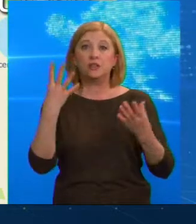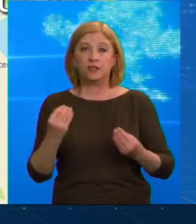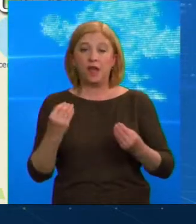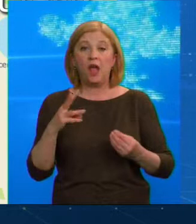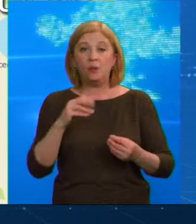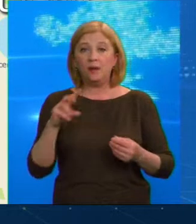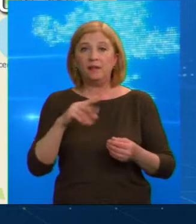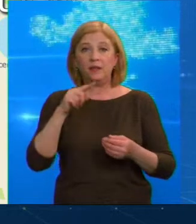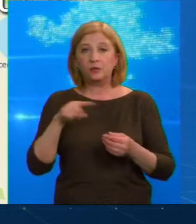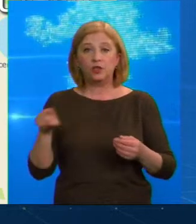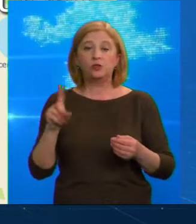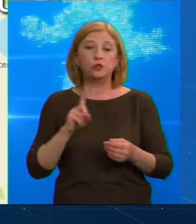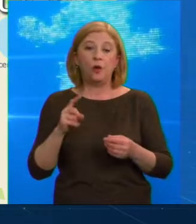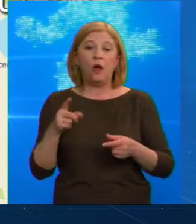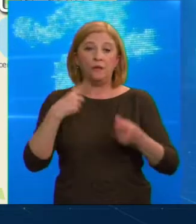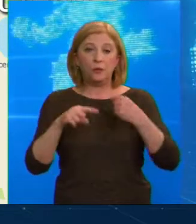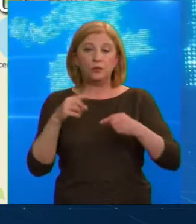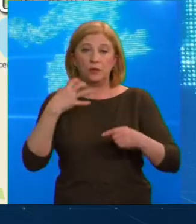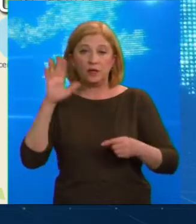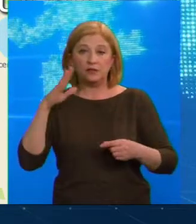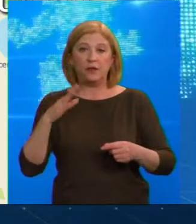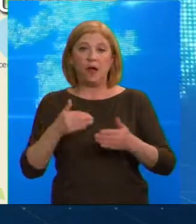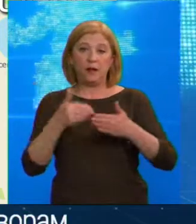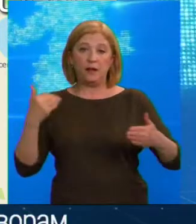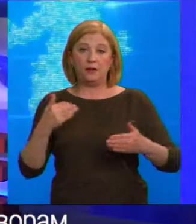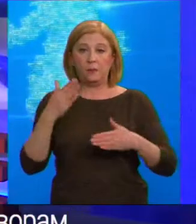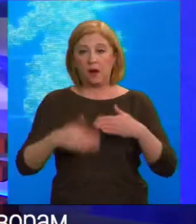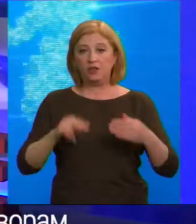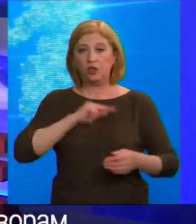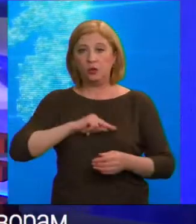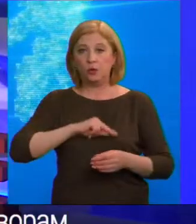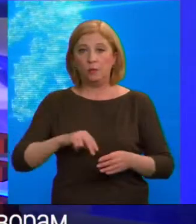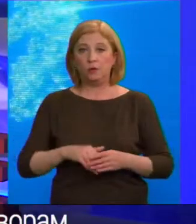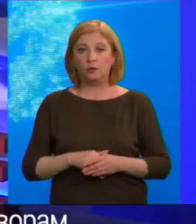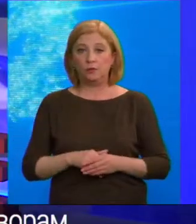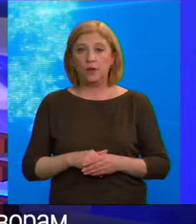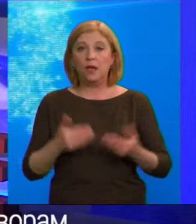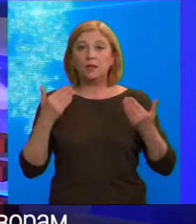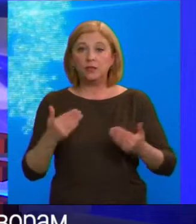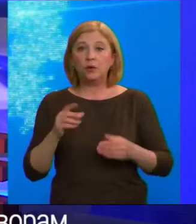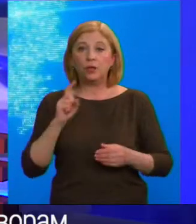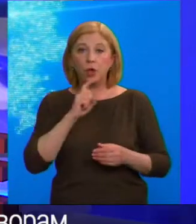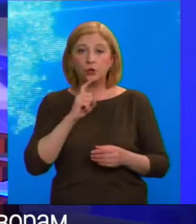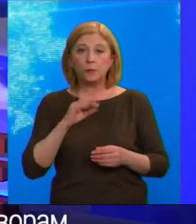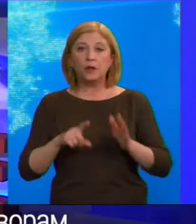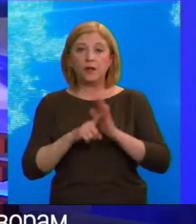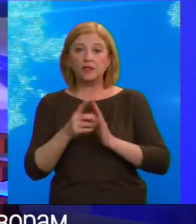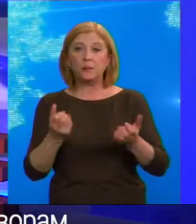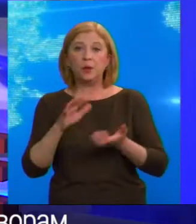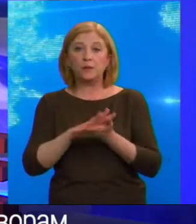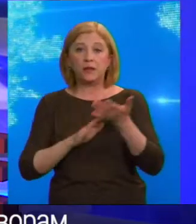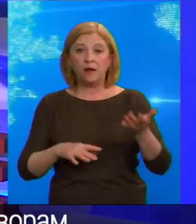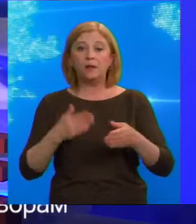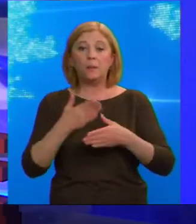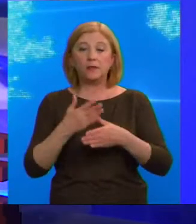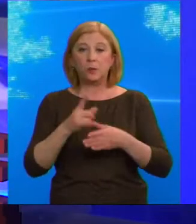исключают, что вернуться в квартиру она может раньше, по окончании работы. Сегодня на Южном Урале начинается прием заявок на новые пособия